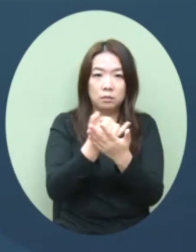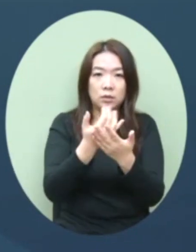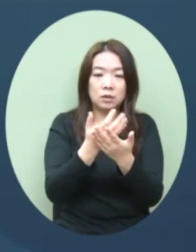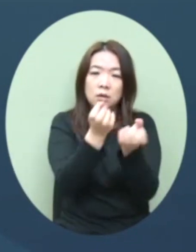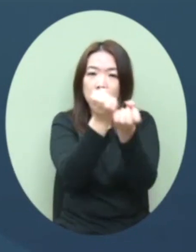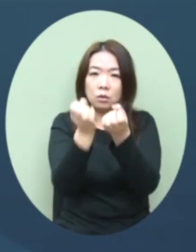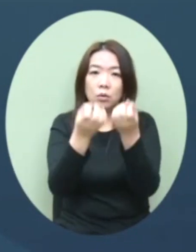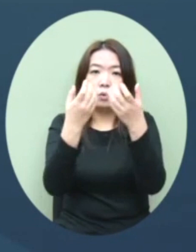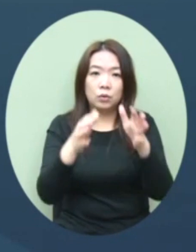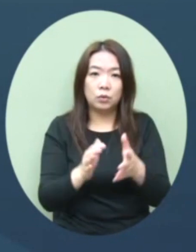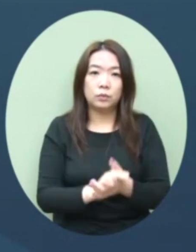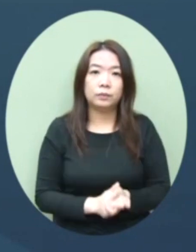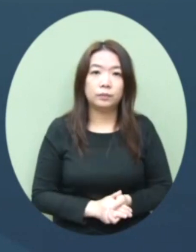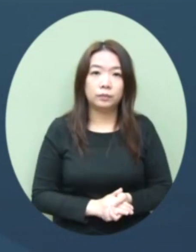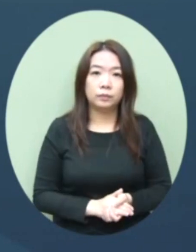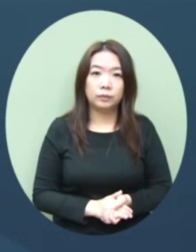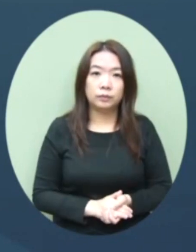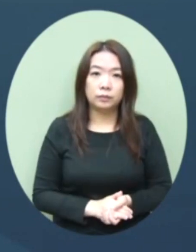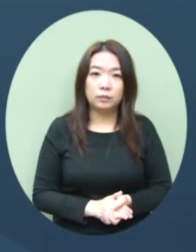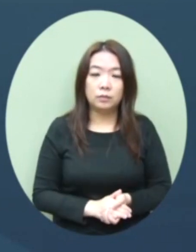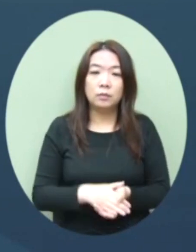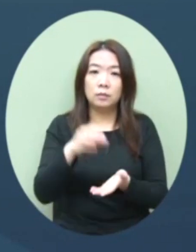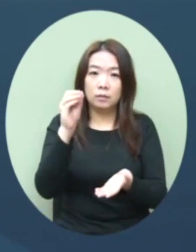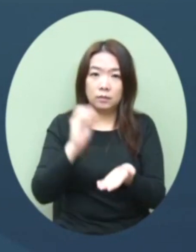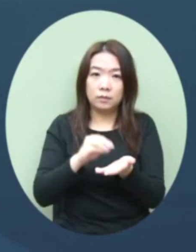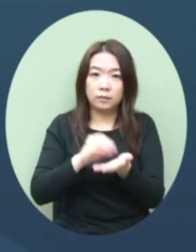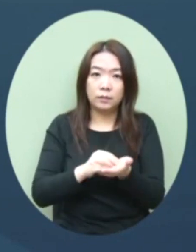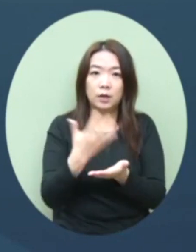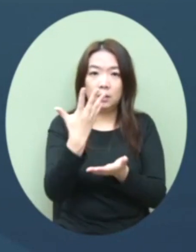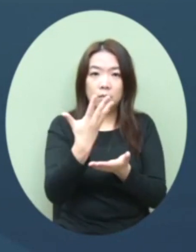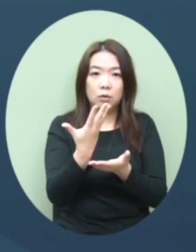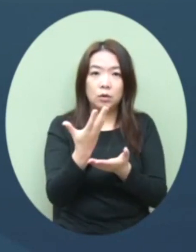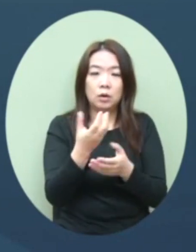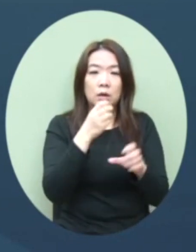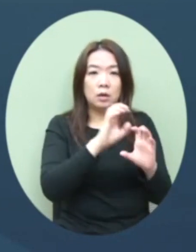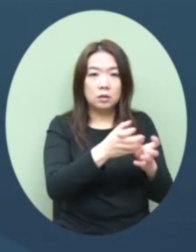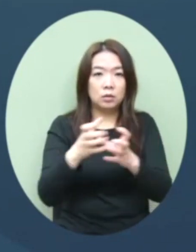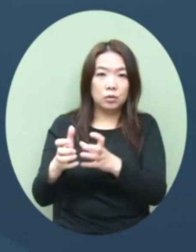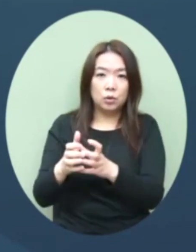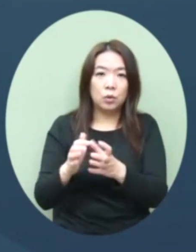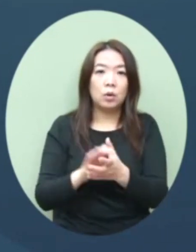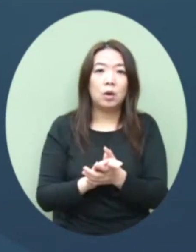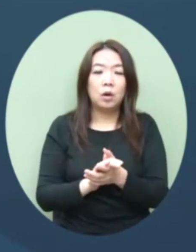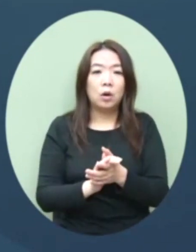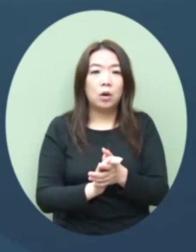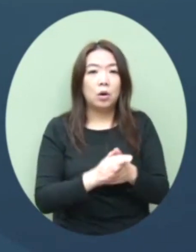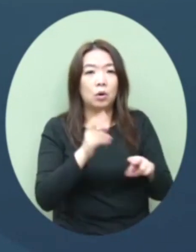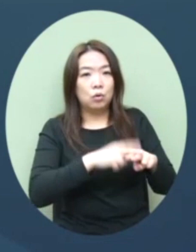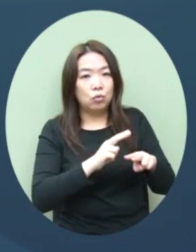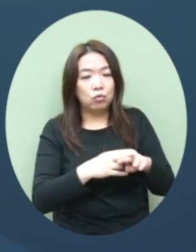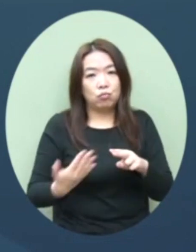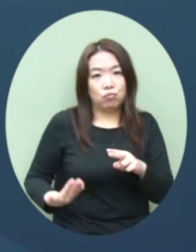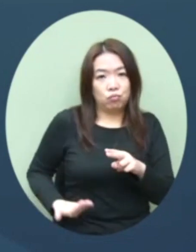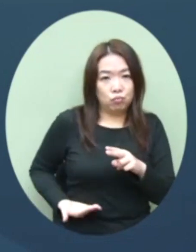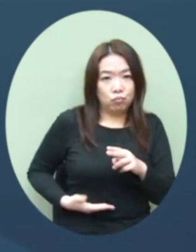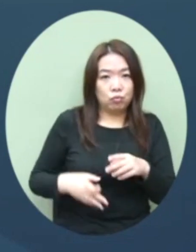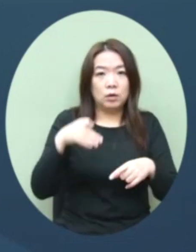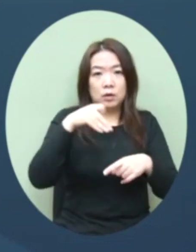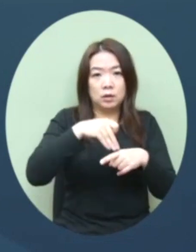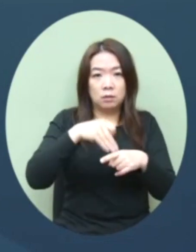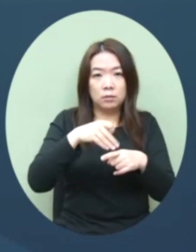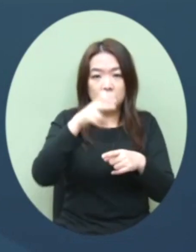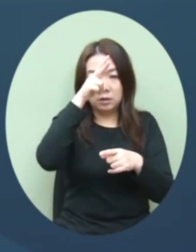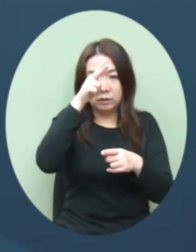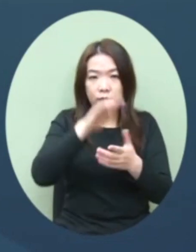討論完就是決定了這五個小組的翌日和中央和廣東省深圳市政府的對接